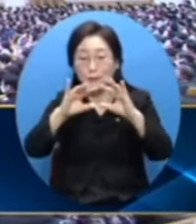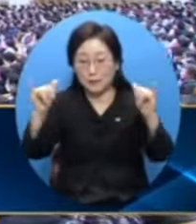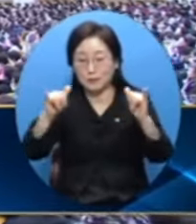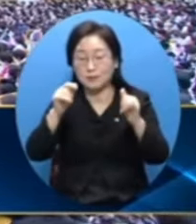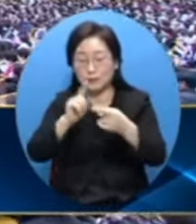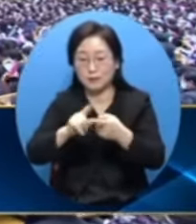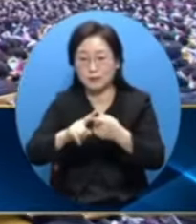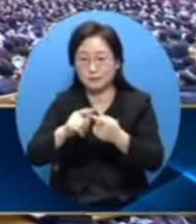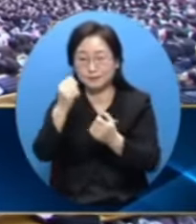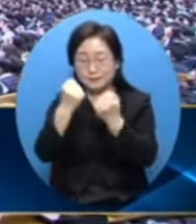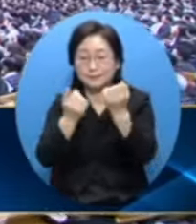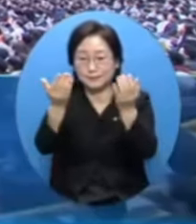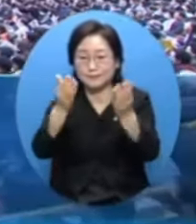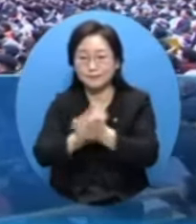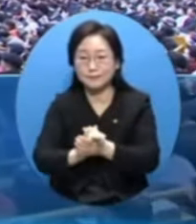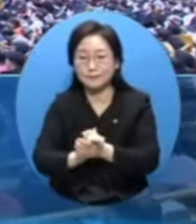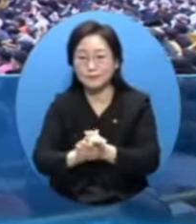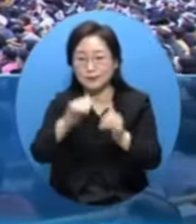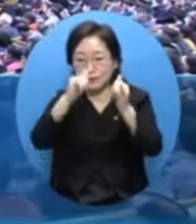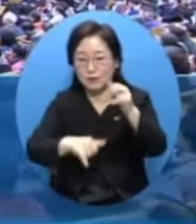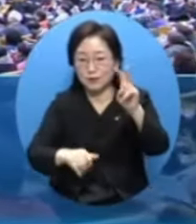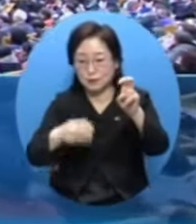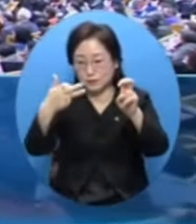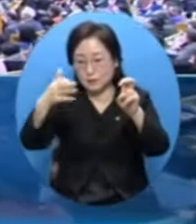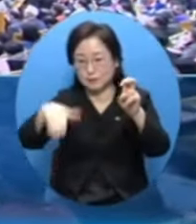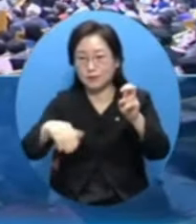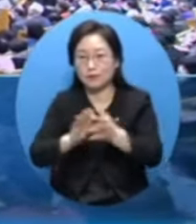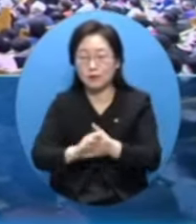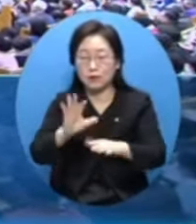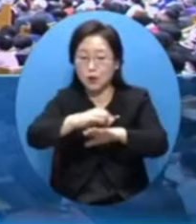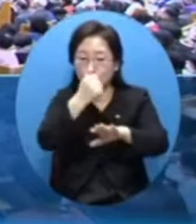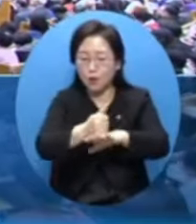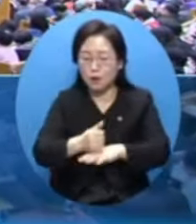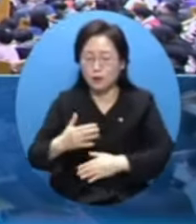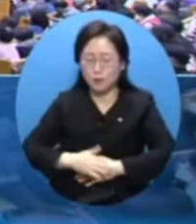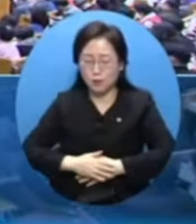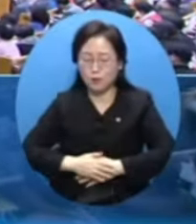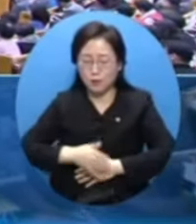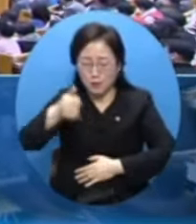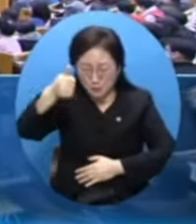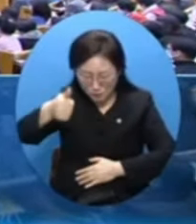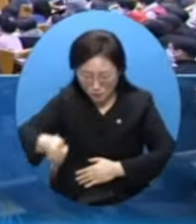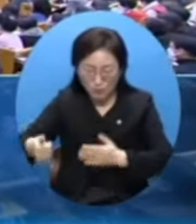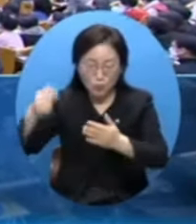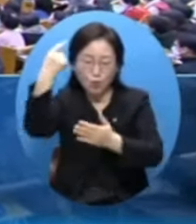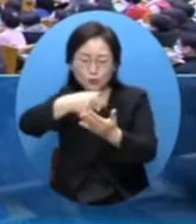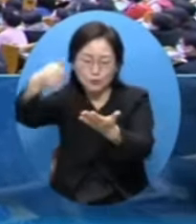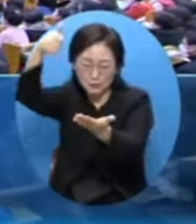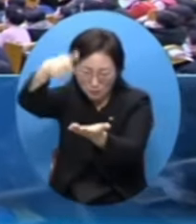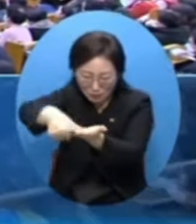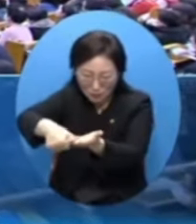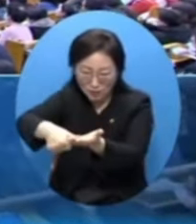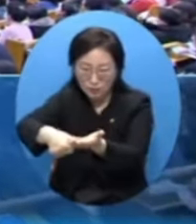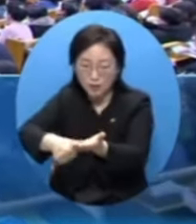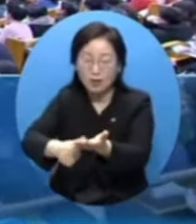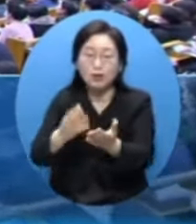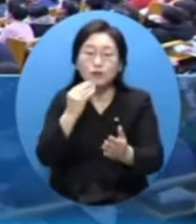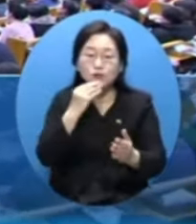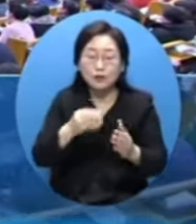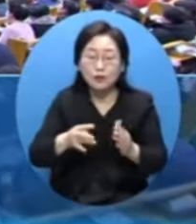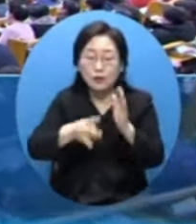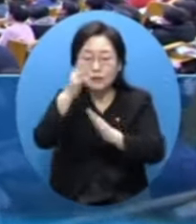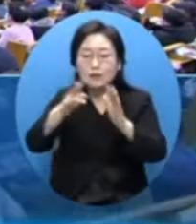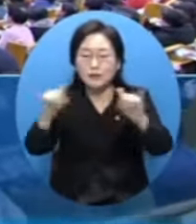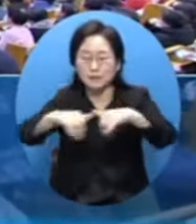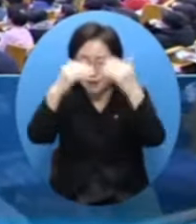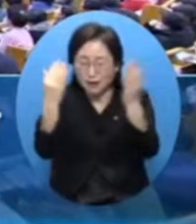역대하 20장 18절 19절은 말씀합니다. 여호사밧이 몸을 굽혀 얼굴을 땅에 대니 온 유다와 예루살렘